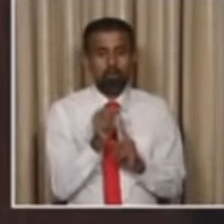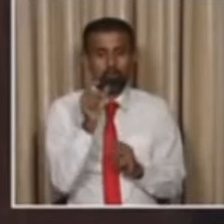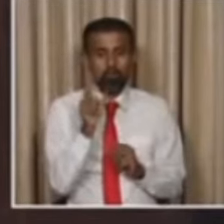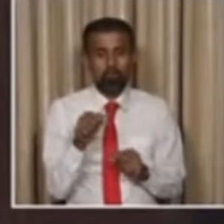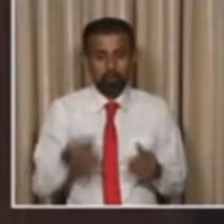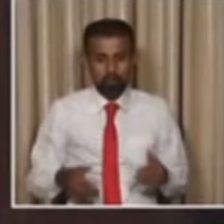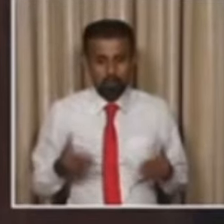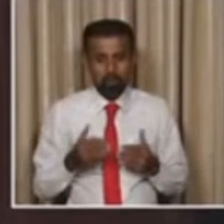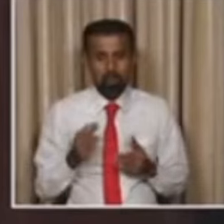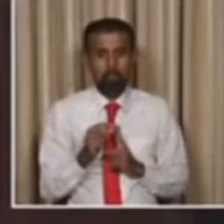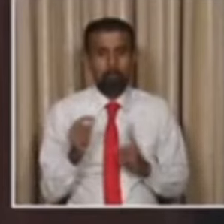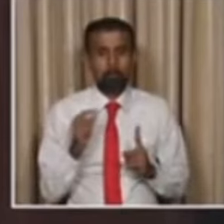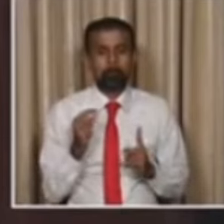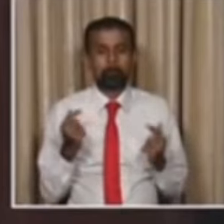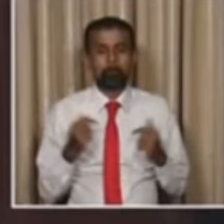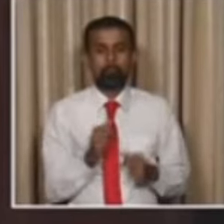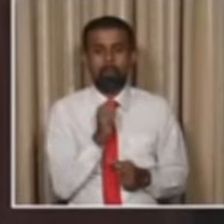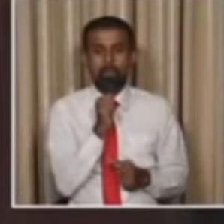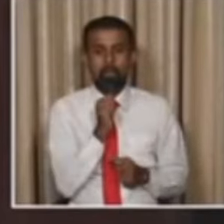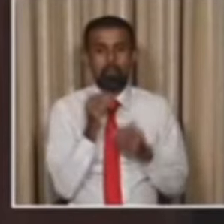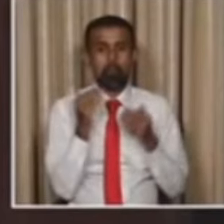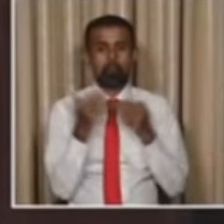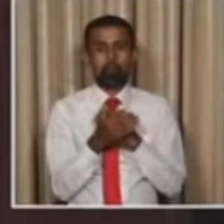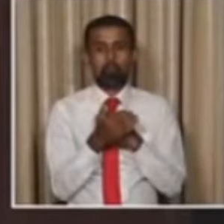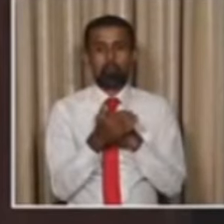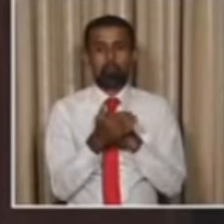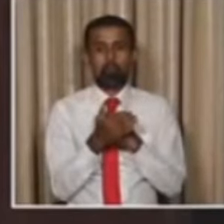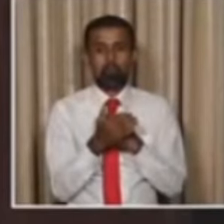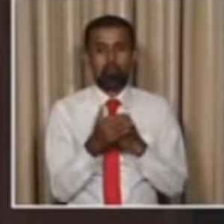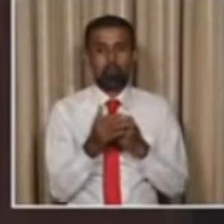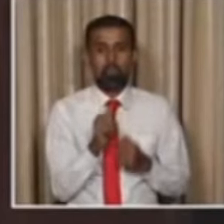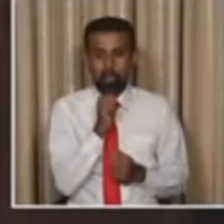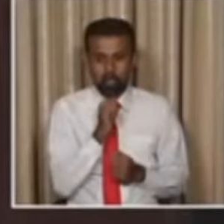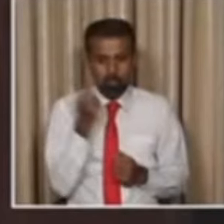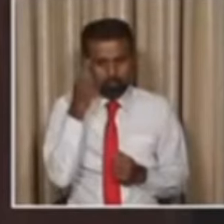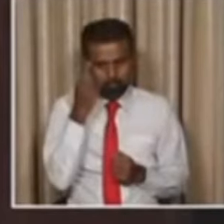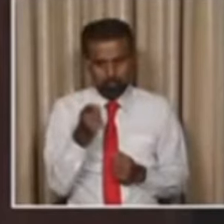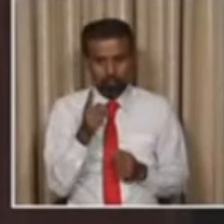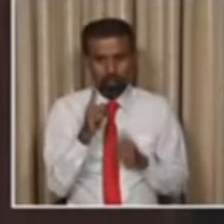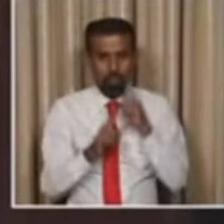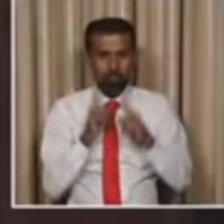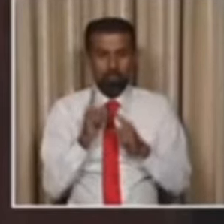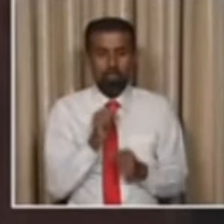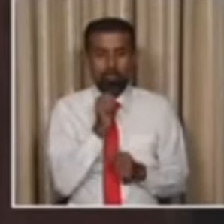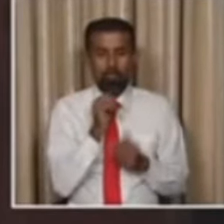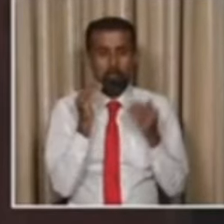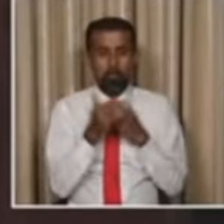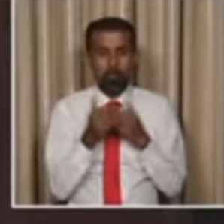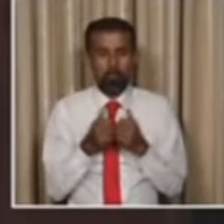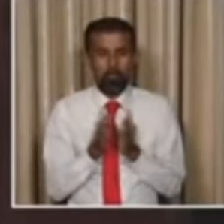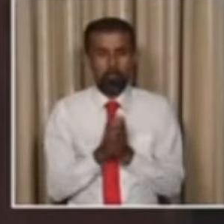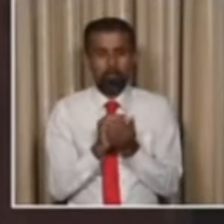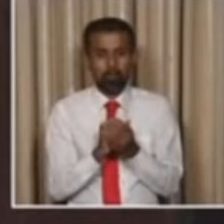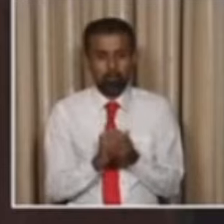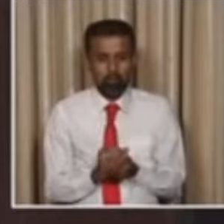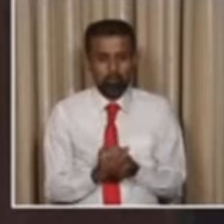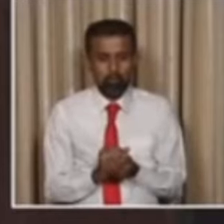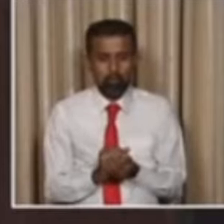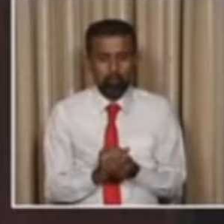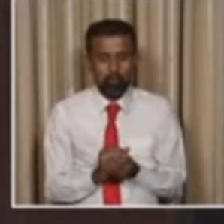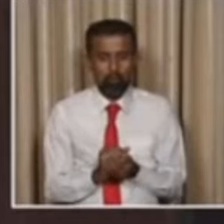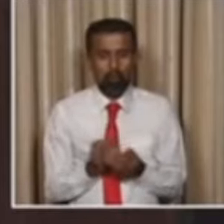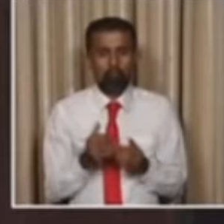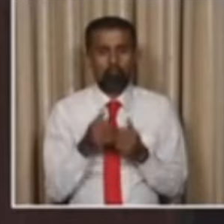තවමත් පාර්ලිමේන්තුවට ඇත්ත වසන් කරනවා. ඇත්ත දැනගෙනද මේ කතා කරන්නේ? ඇත්ත සංගවාගෙන තමන්ගේ කෙනා රැක ගැනීම වෙනුවෙන් මොනවා